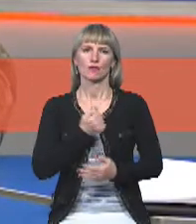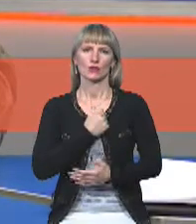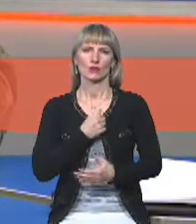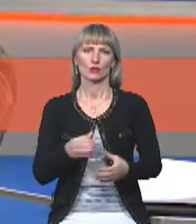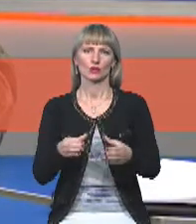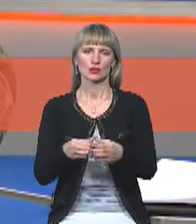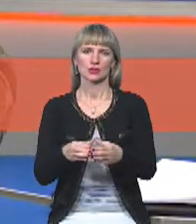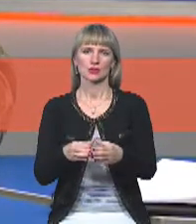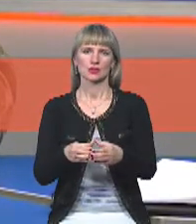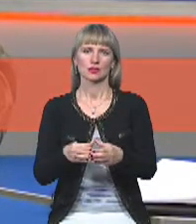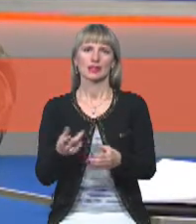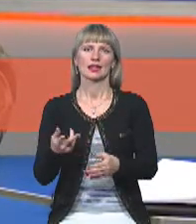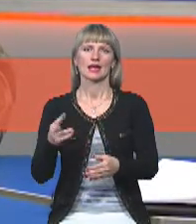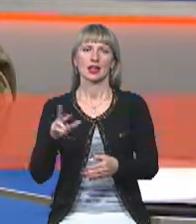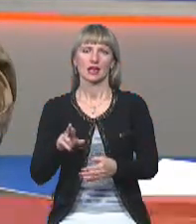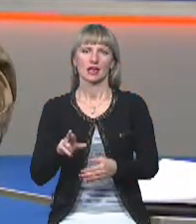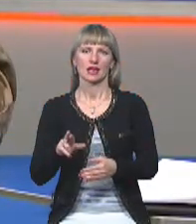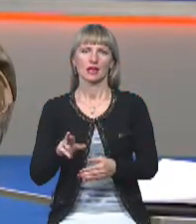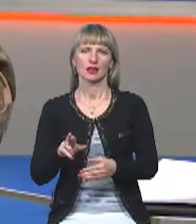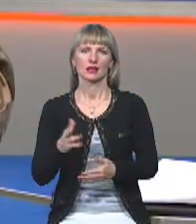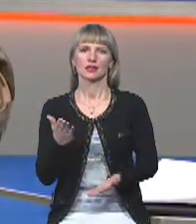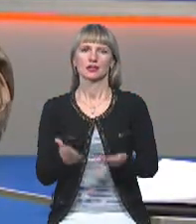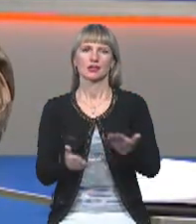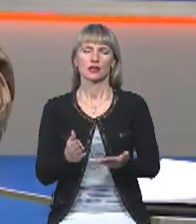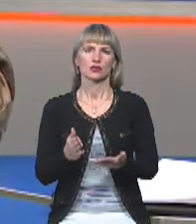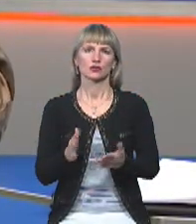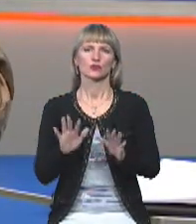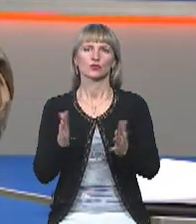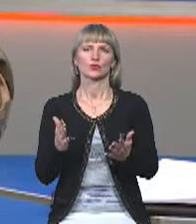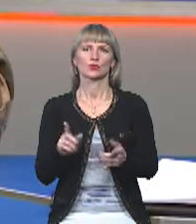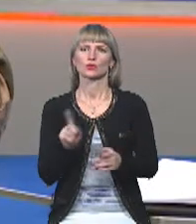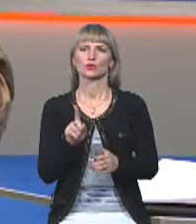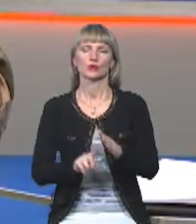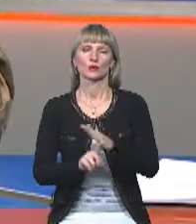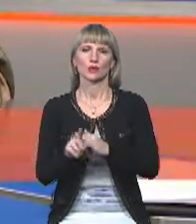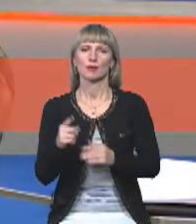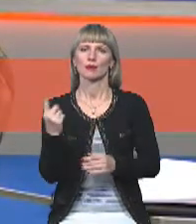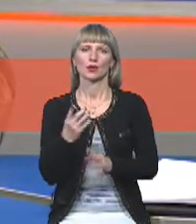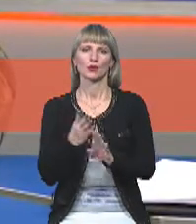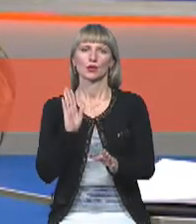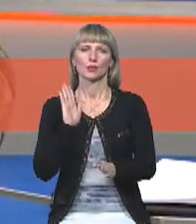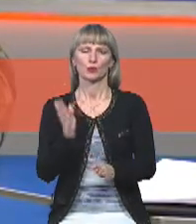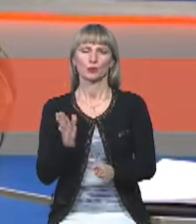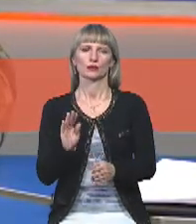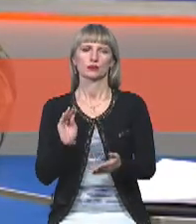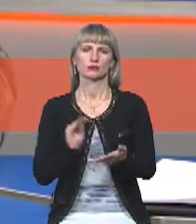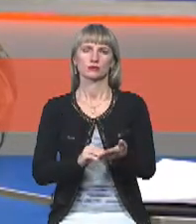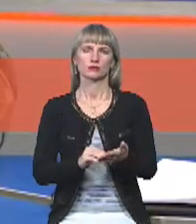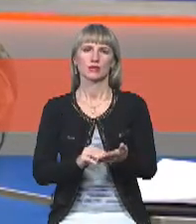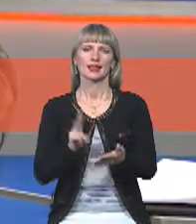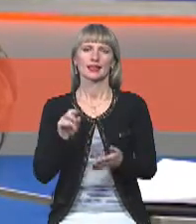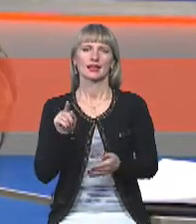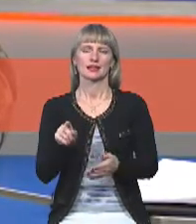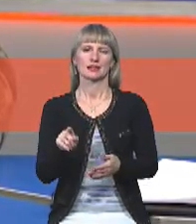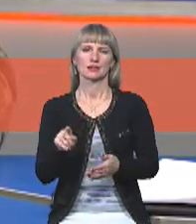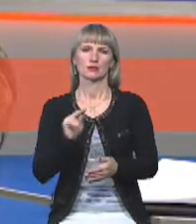частиною, для якщо, не дай Боже, щось розпочнеться, їх в першу чергу будуть призначати саме на ті